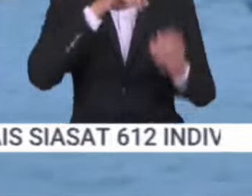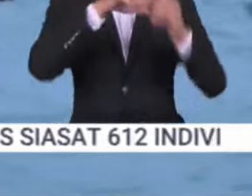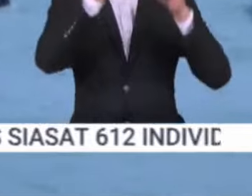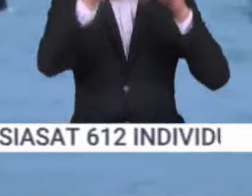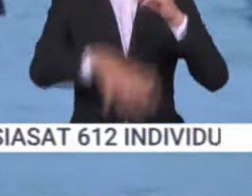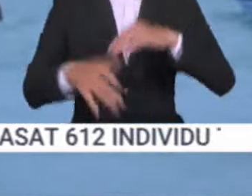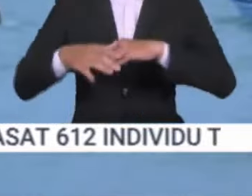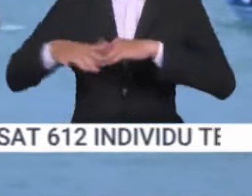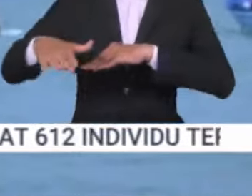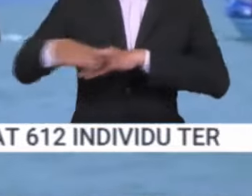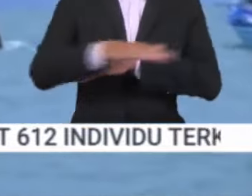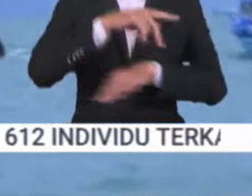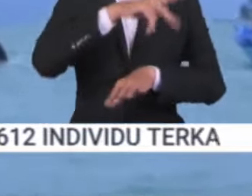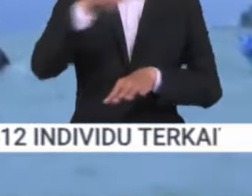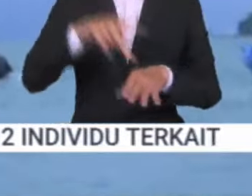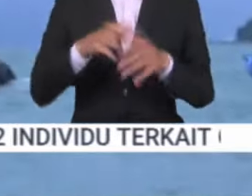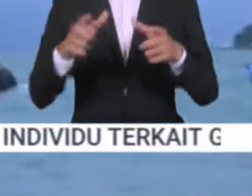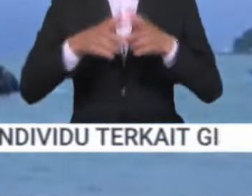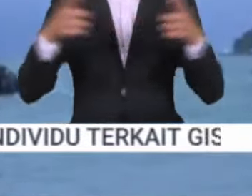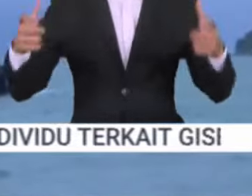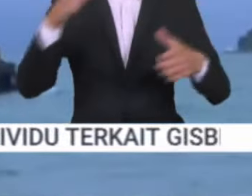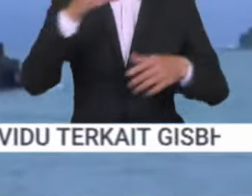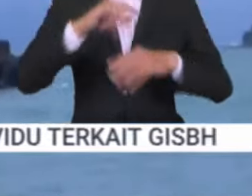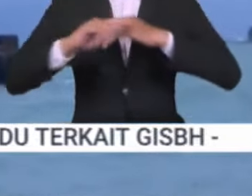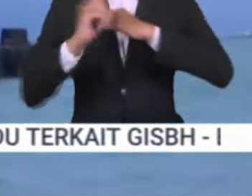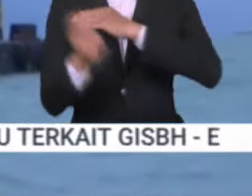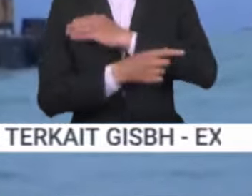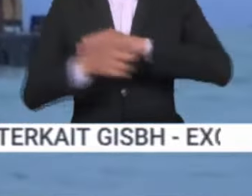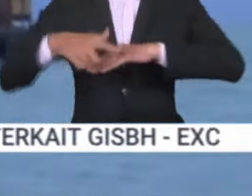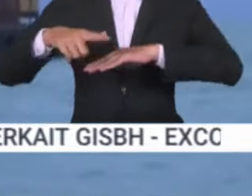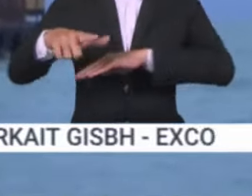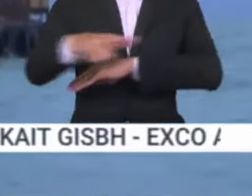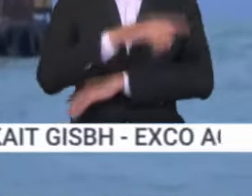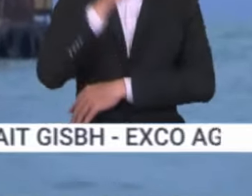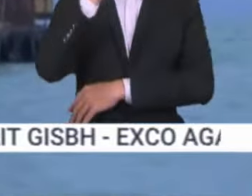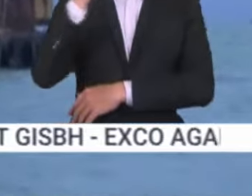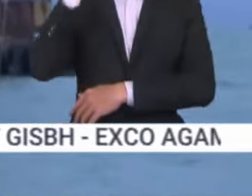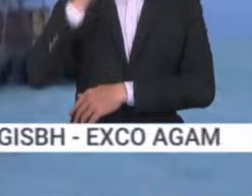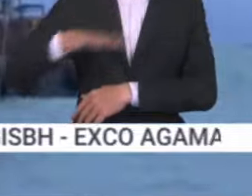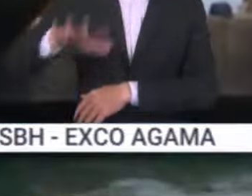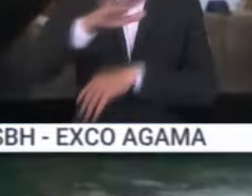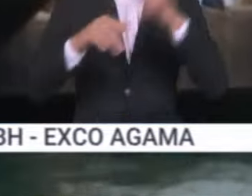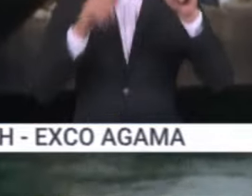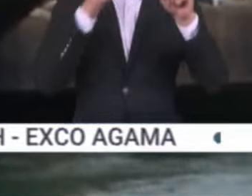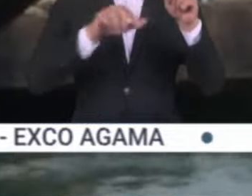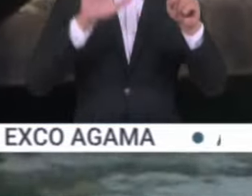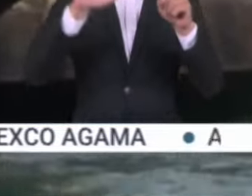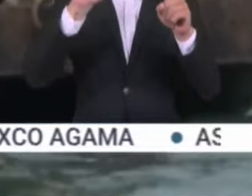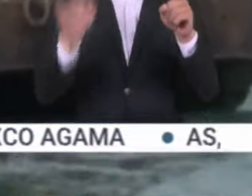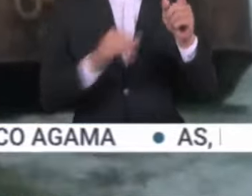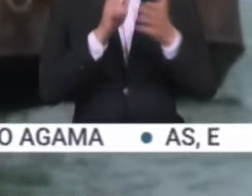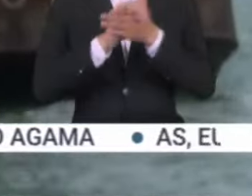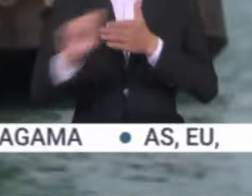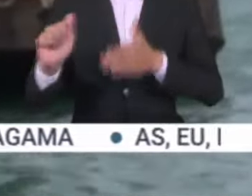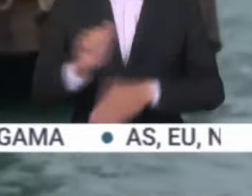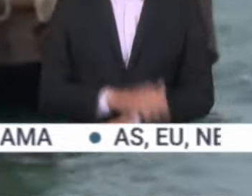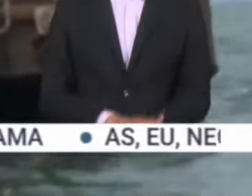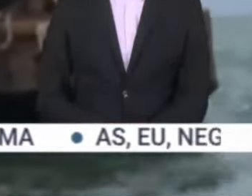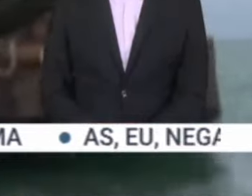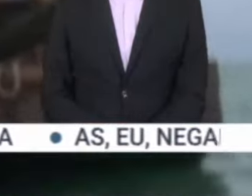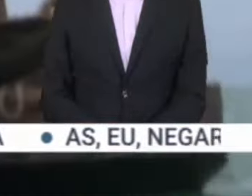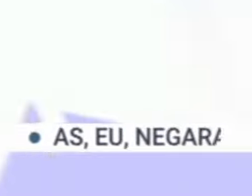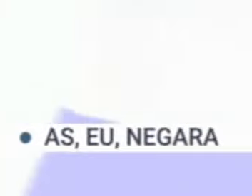di kawasan perairan Pulau Besar dan perairan Taman Laut Melaka dengan nilai RM1.5 juta.